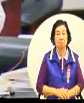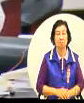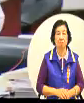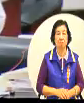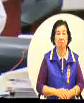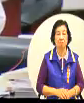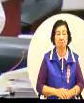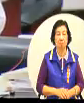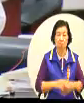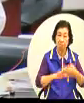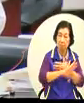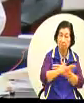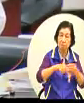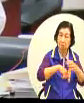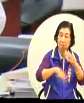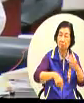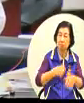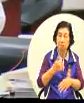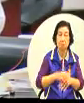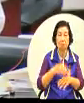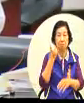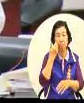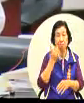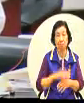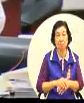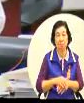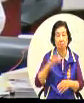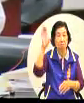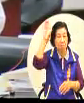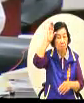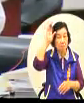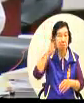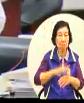还有一个院长苏院长，